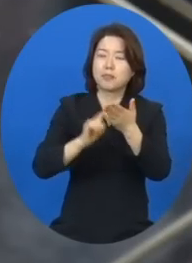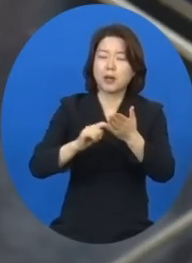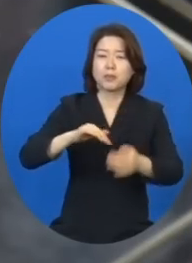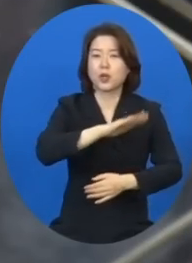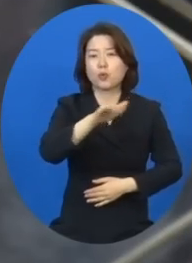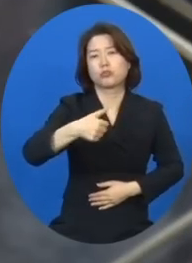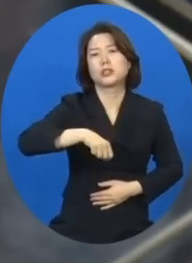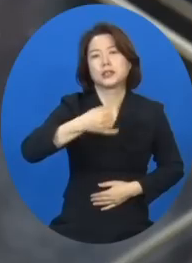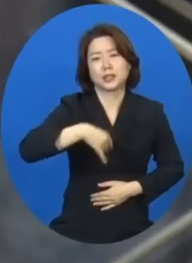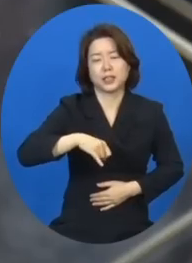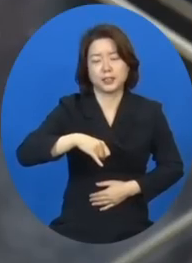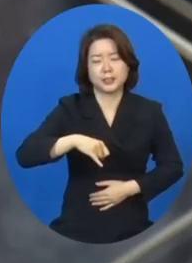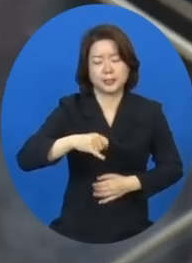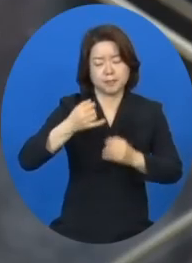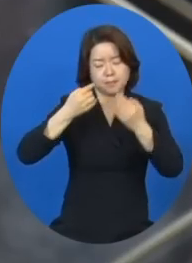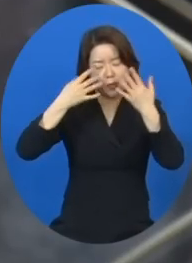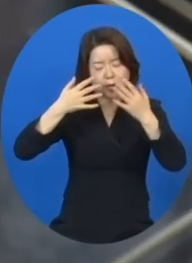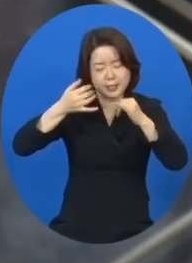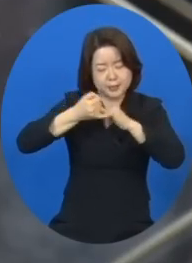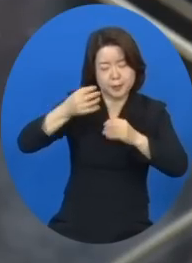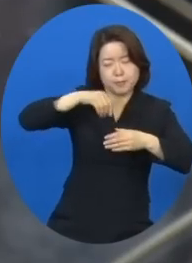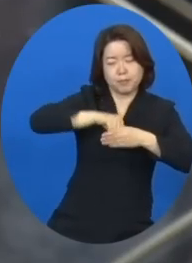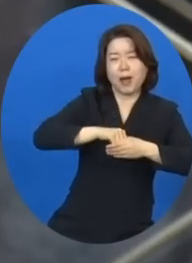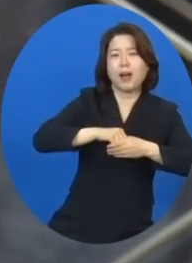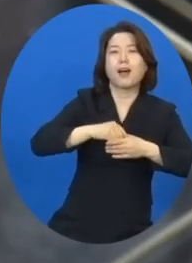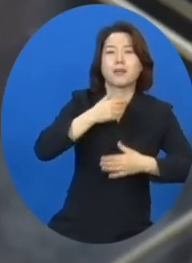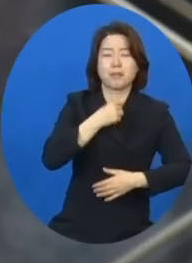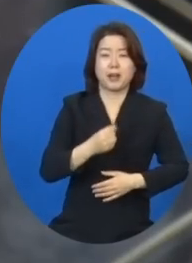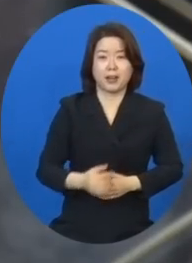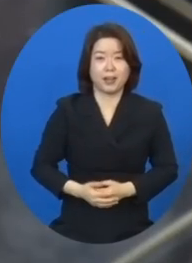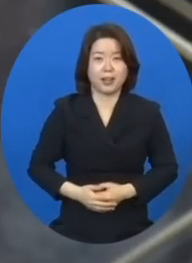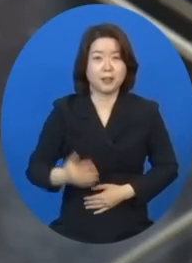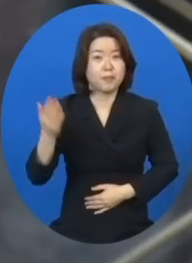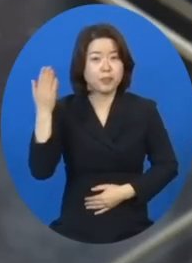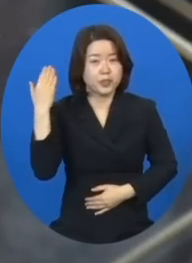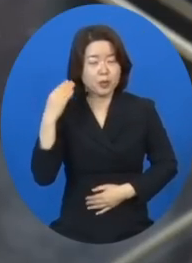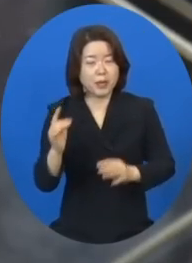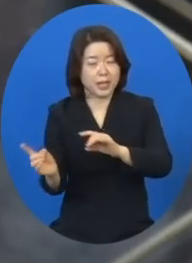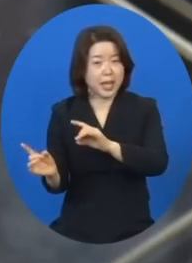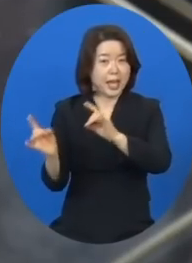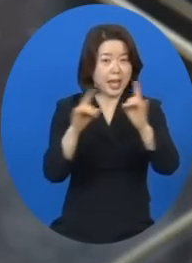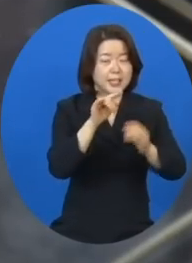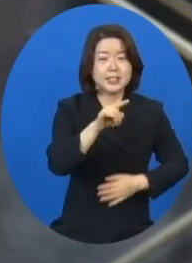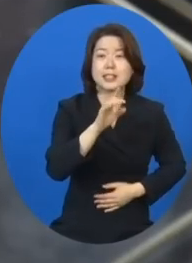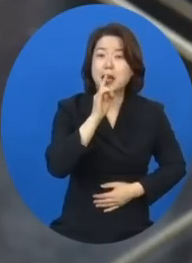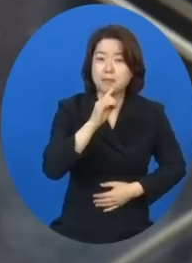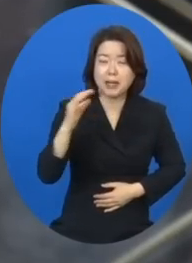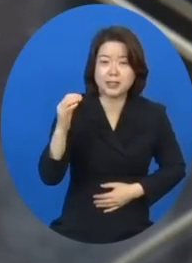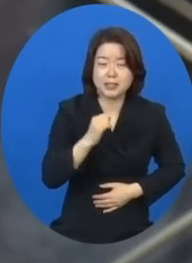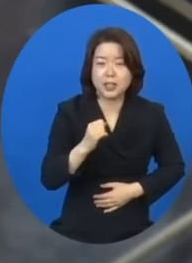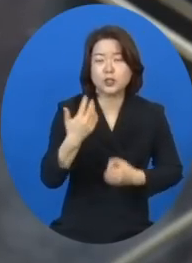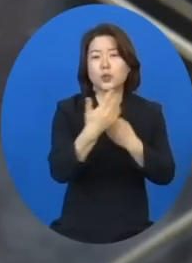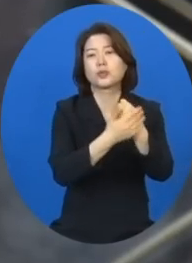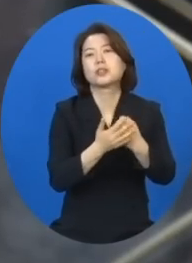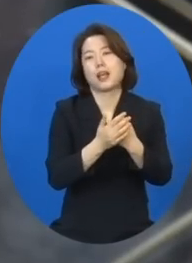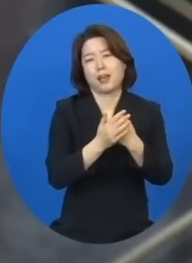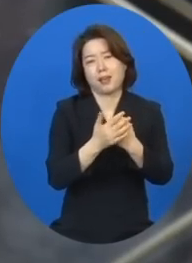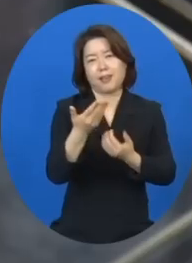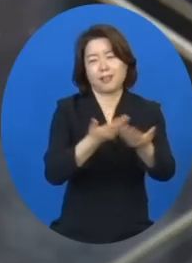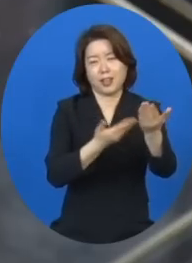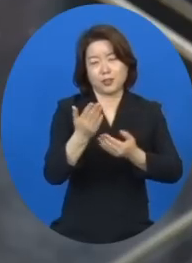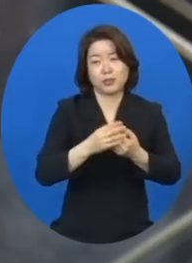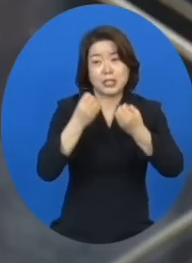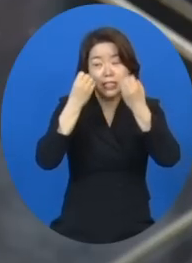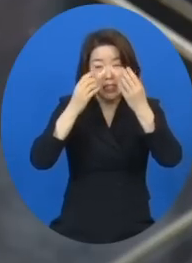자녀들에게 새겨지기 원해요. 지난달에는 에스라 말씀으로 은혜를 나누었습니다. 신년 말씀 기도회를